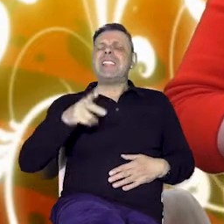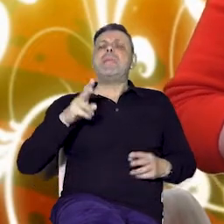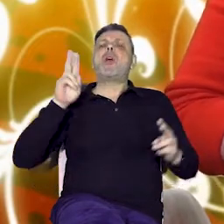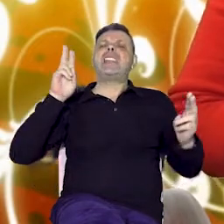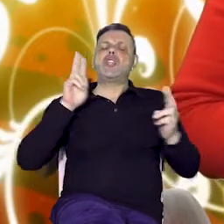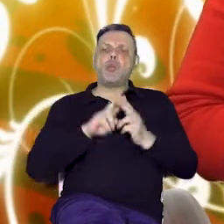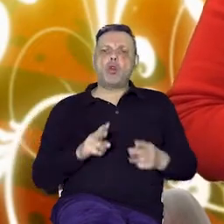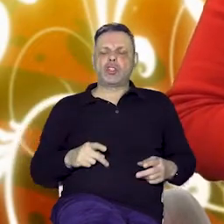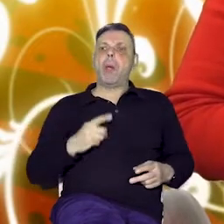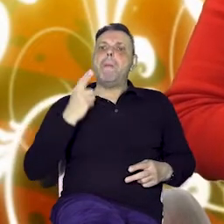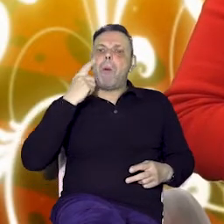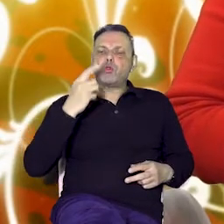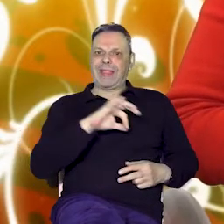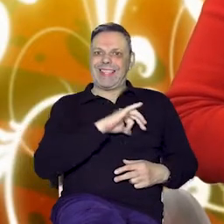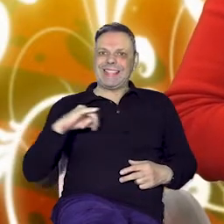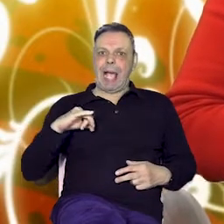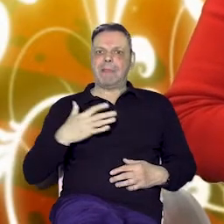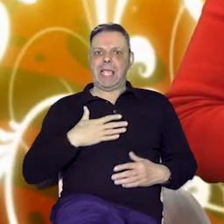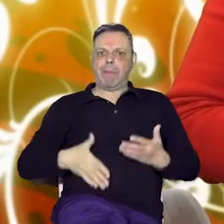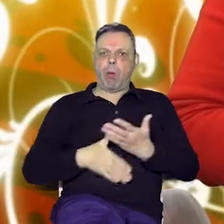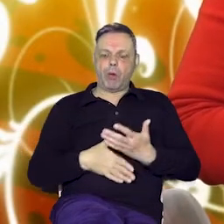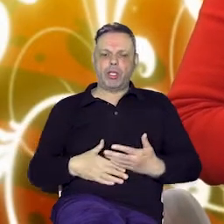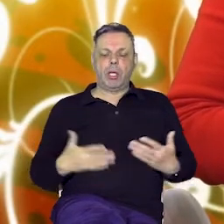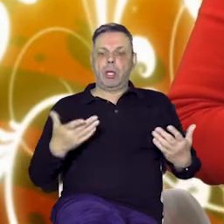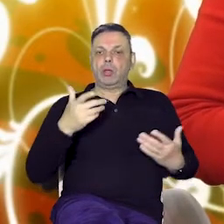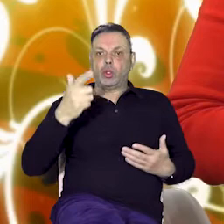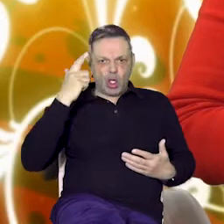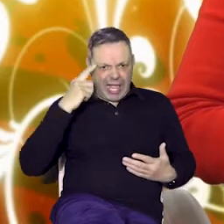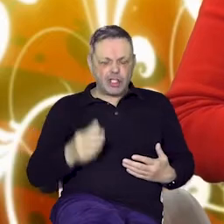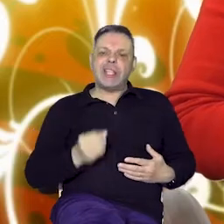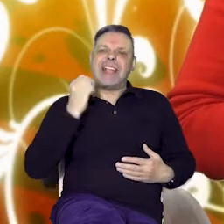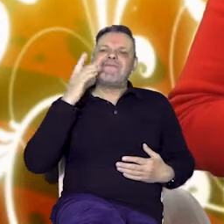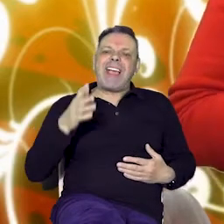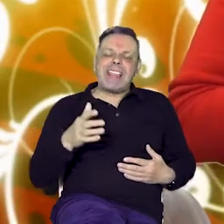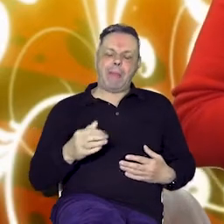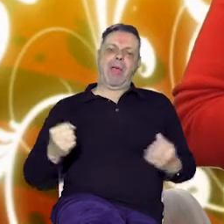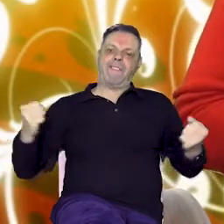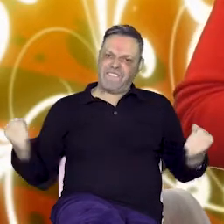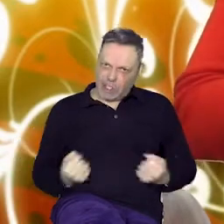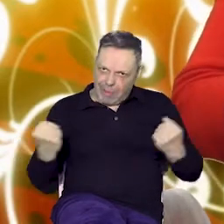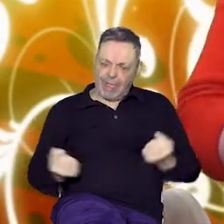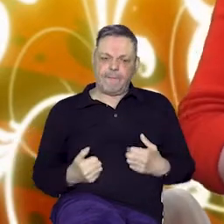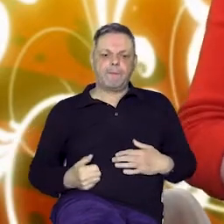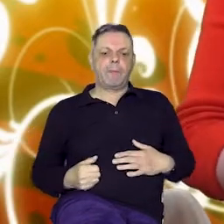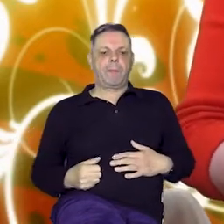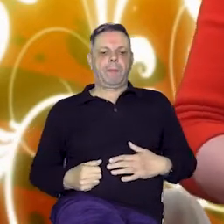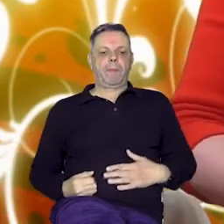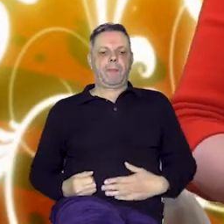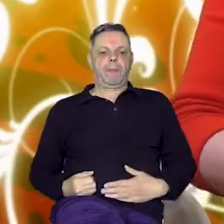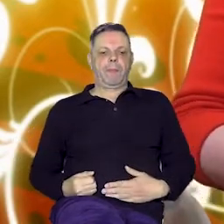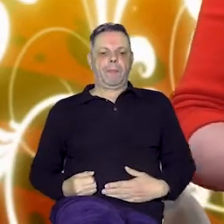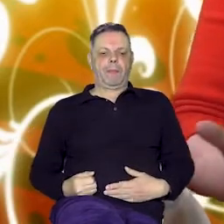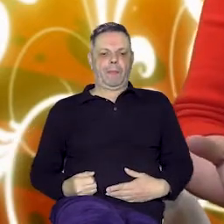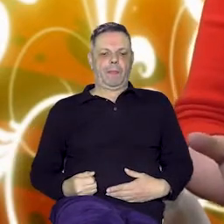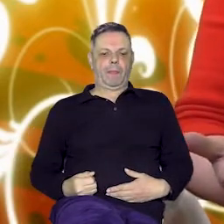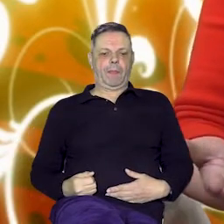i pokušati i sami sebi pomoć. A što to znači? Da svaki dan vježbate. Tako je. Gledajte, ne možete trbušne mišiće. Naravno,